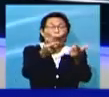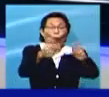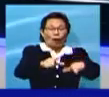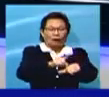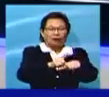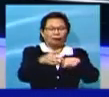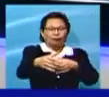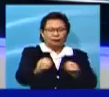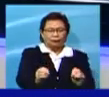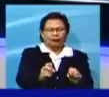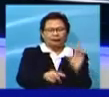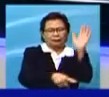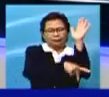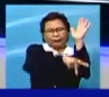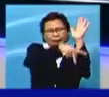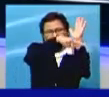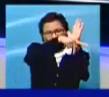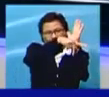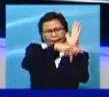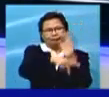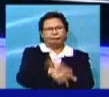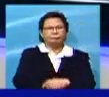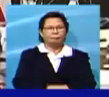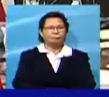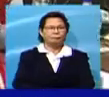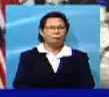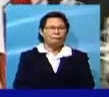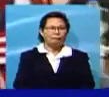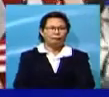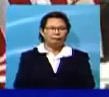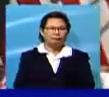di pejabatnya di Parlimen.